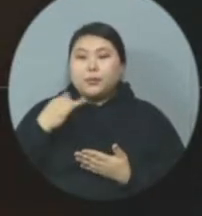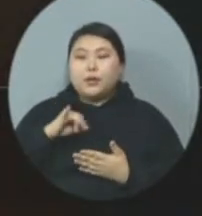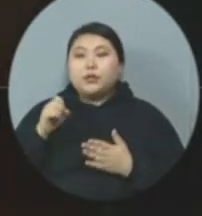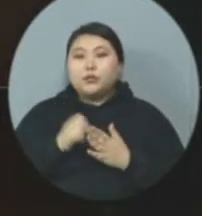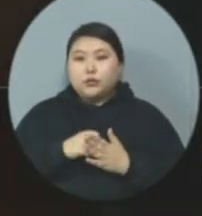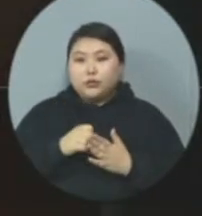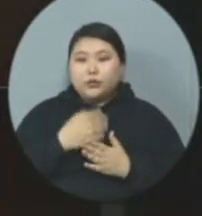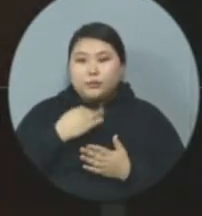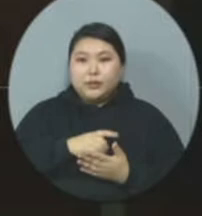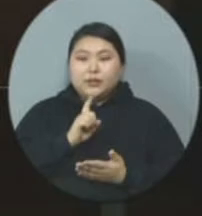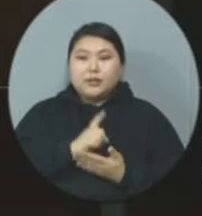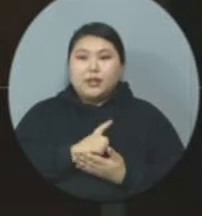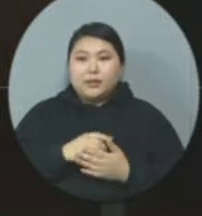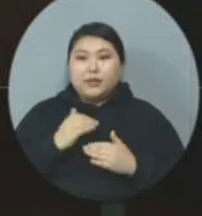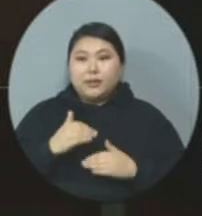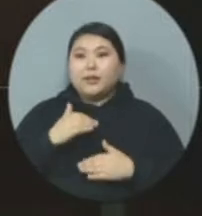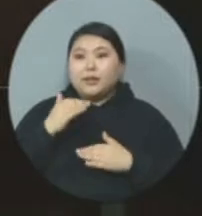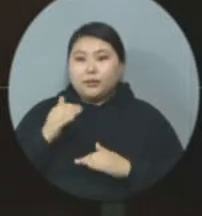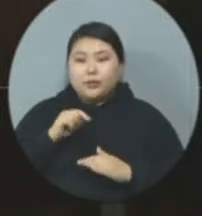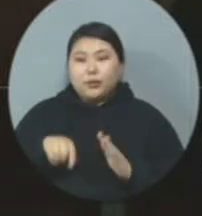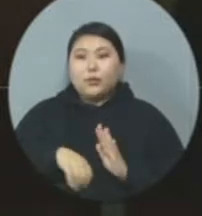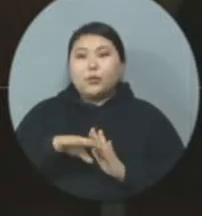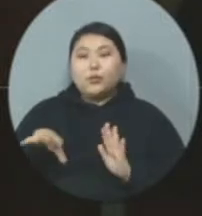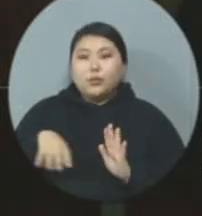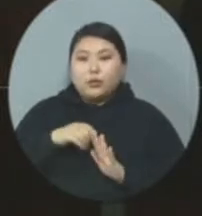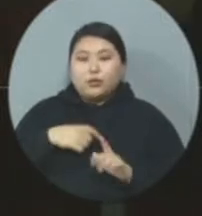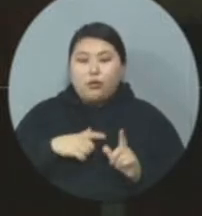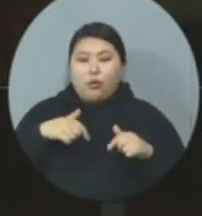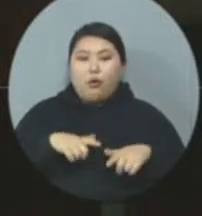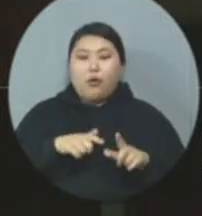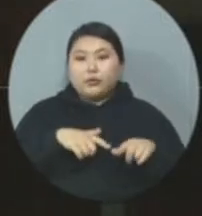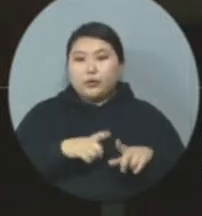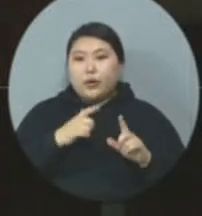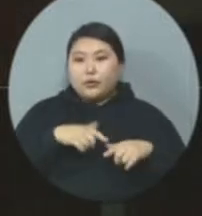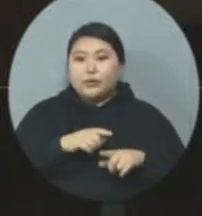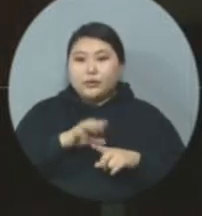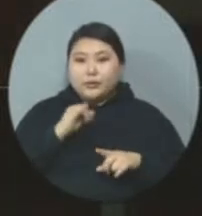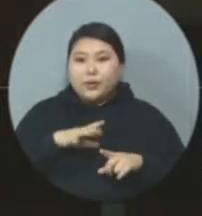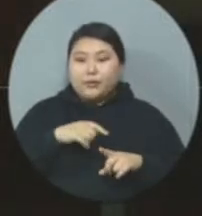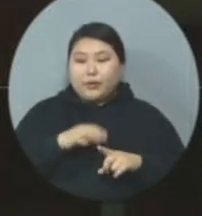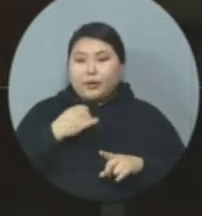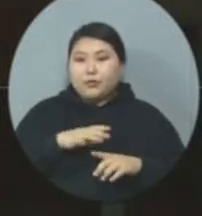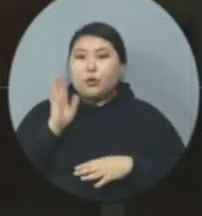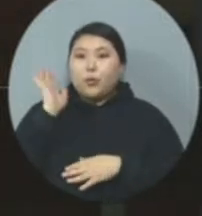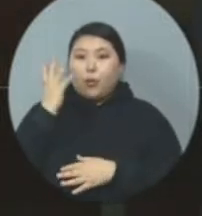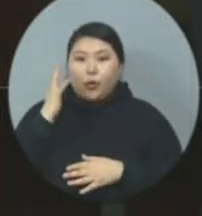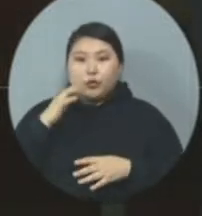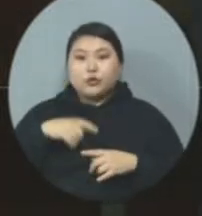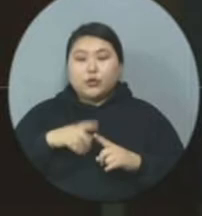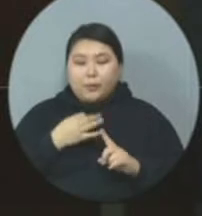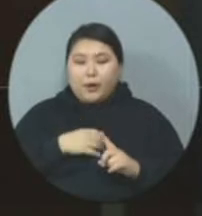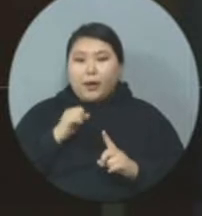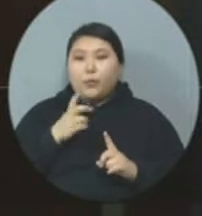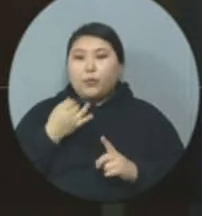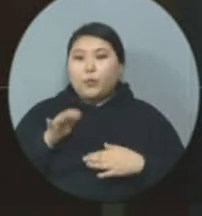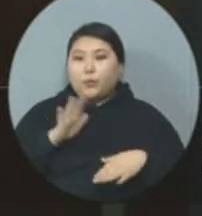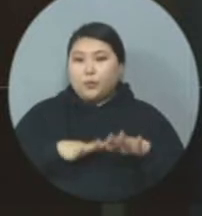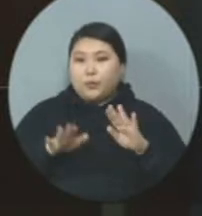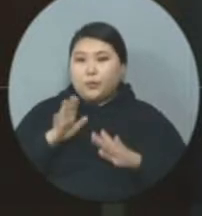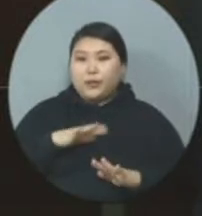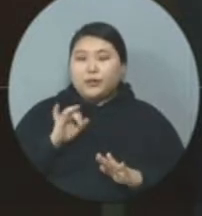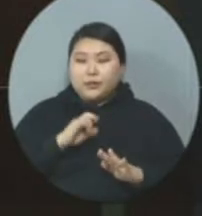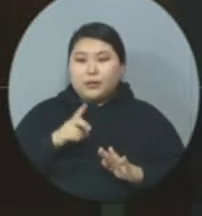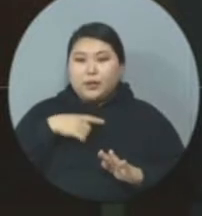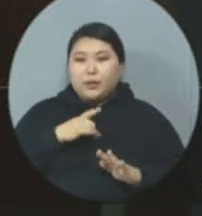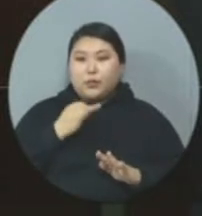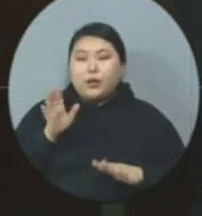үндсэн шаардлагыг тавьчих. Энийхээ өрөөнд голын сав дахсан мод тий аюулгүй байдал эрүүл